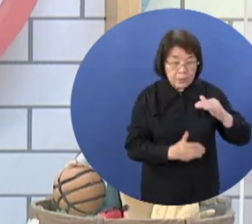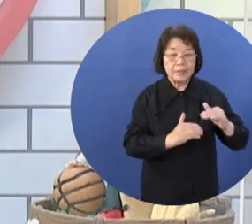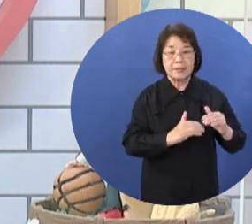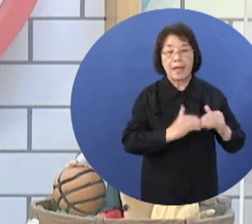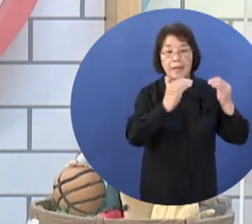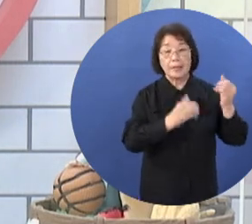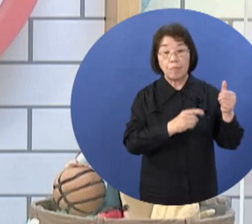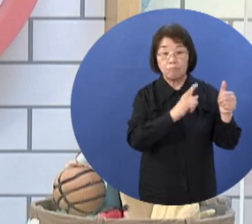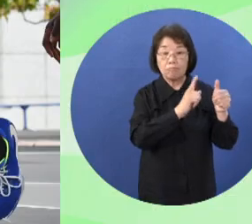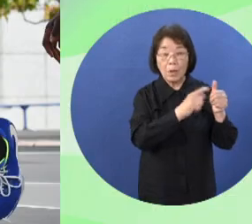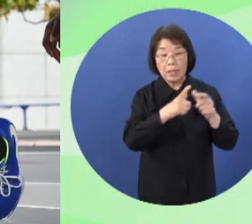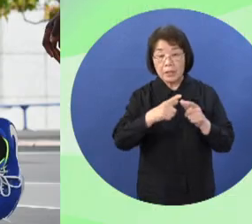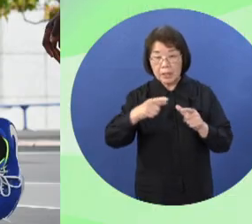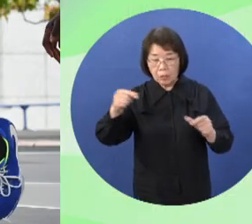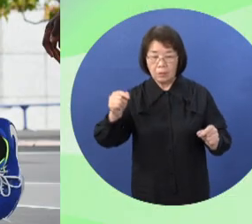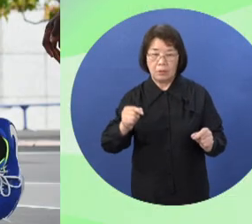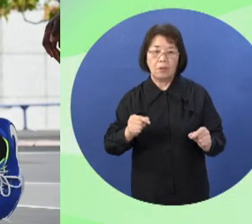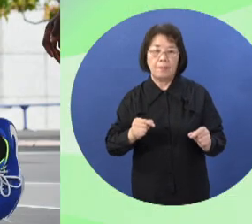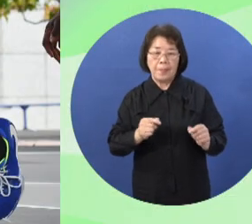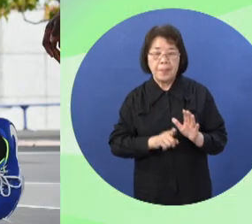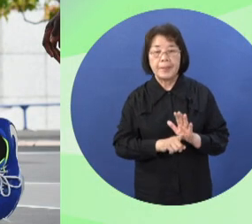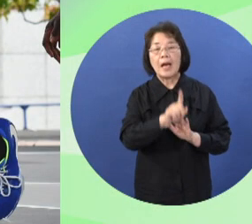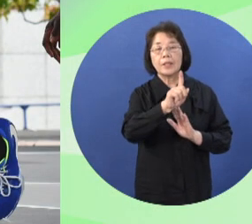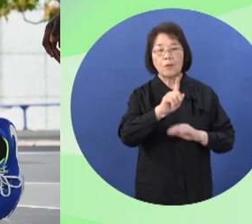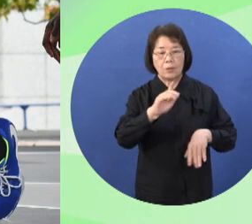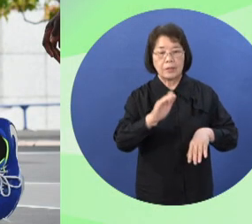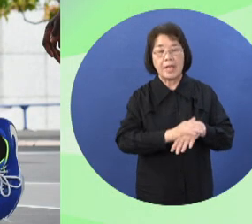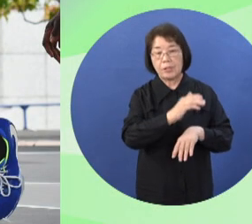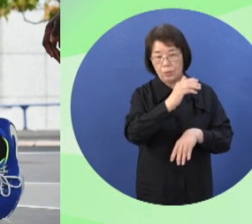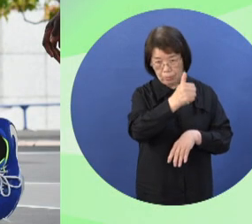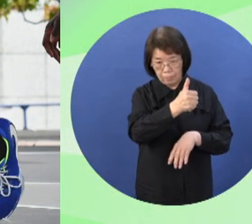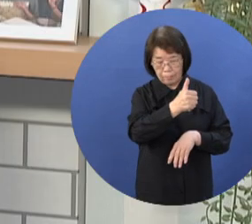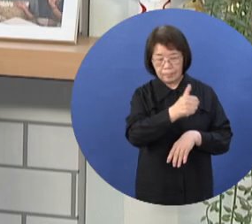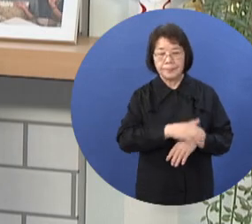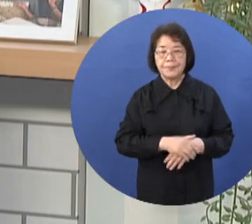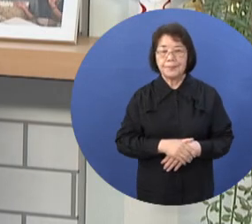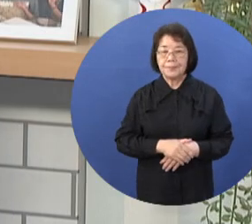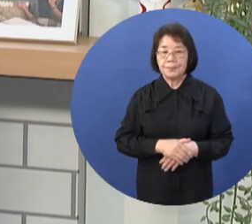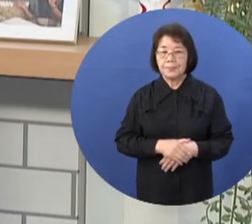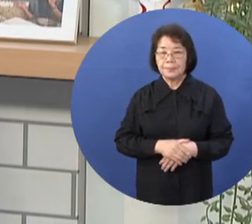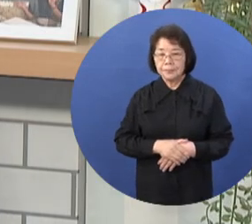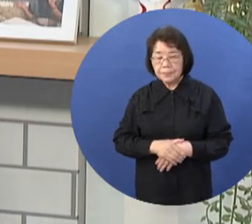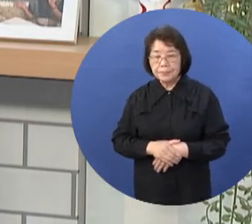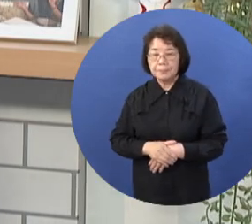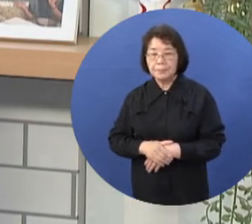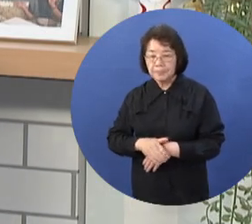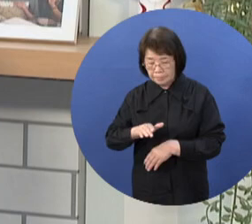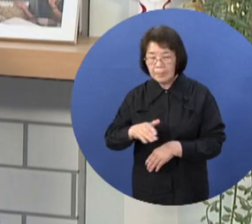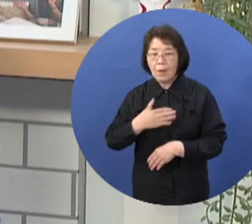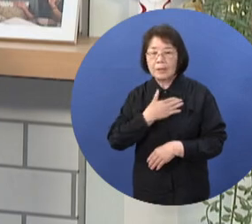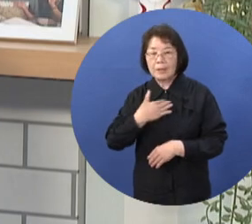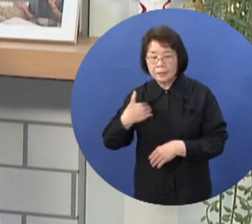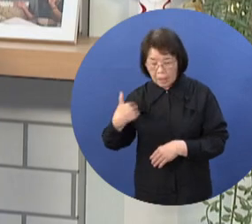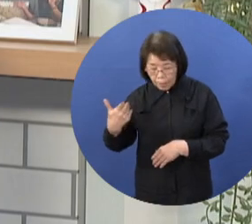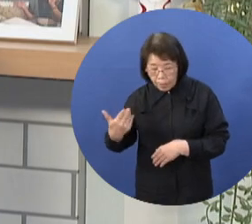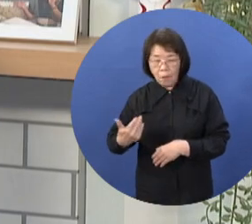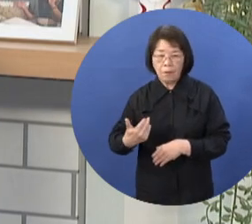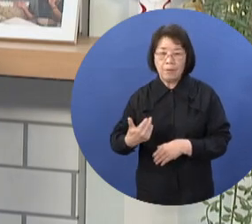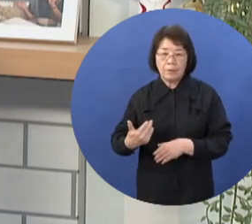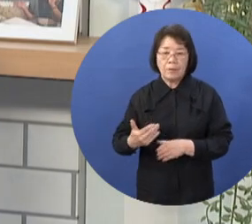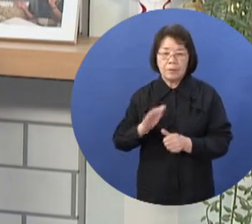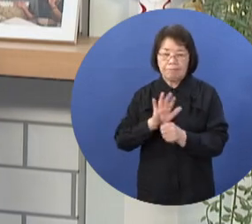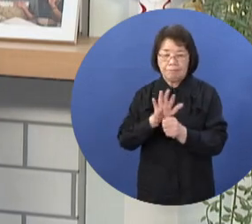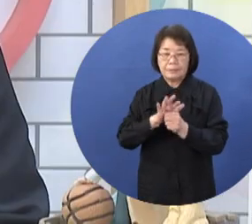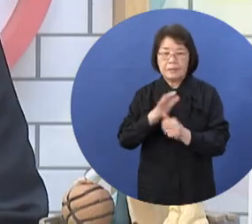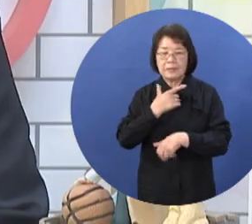高選手だって本当日本代表候補選手なので、 これはまたこの大阪ダイムの、ね、復活も含めて私たち応援していきたい